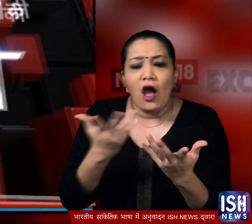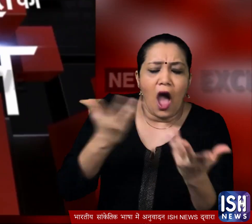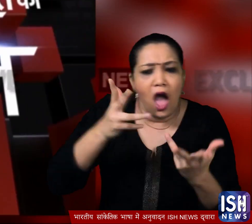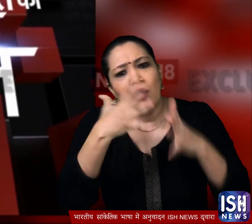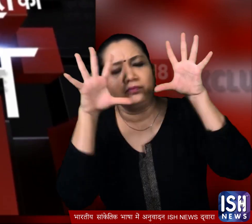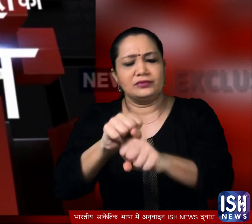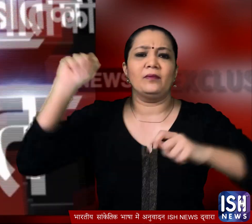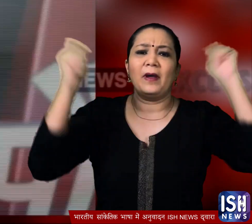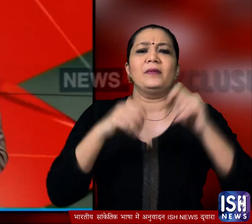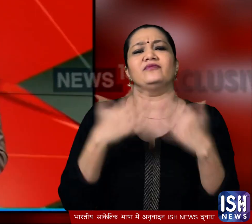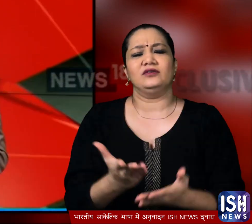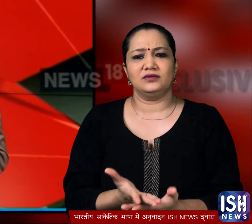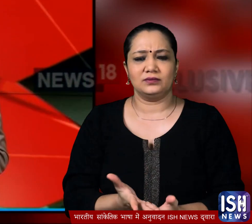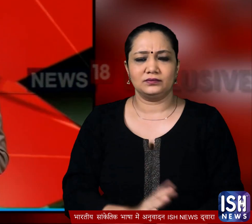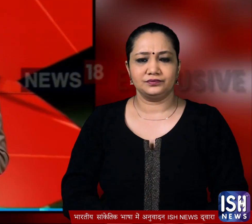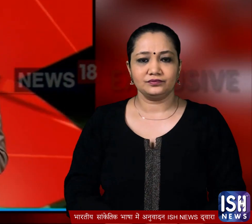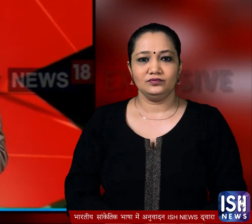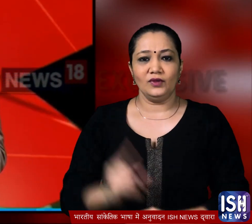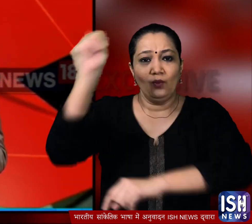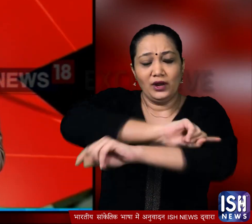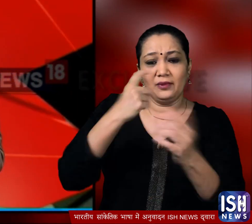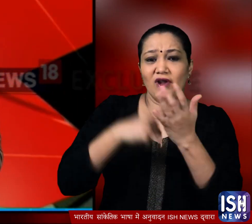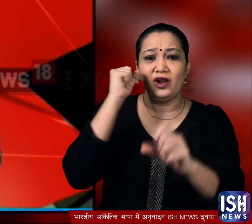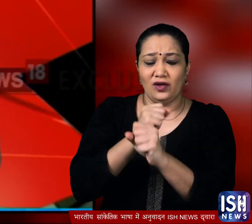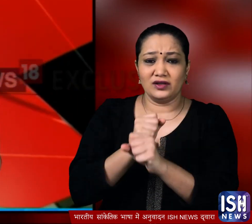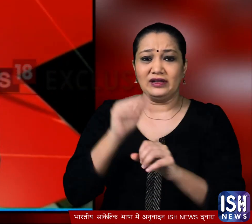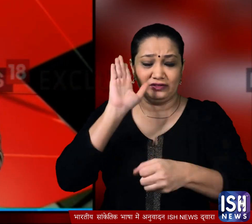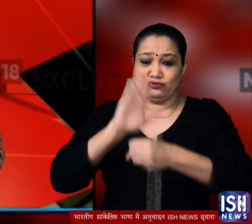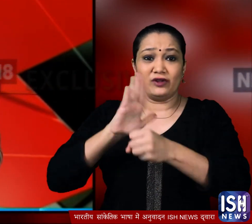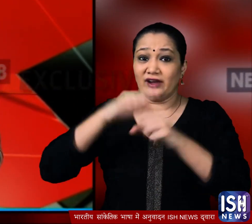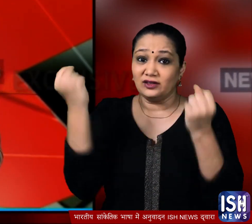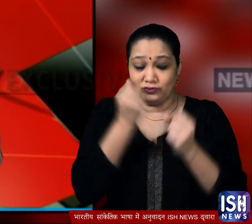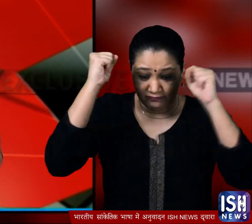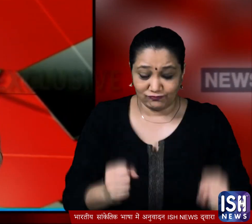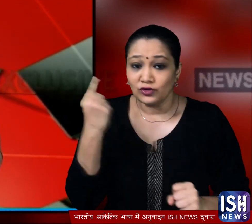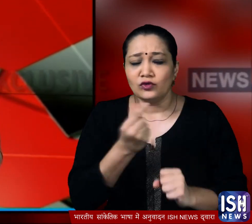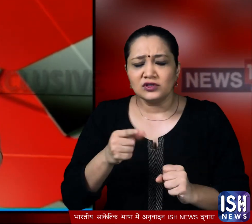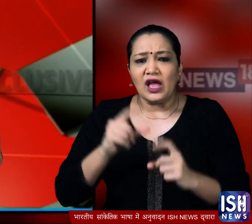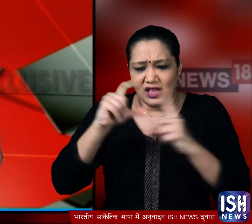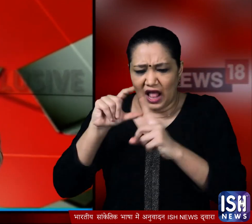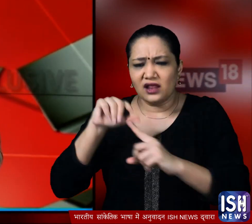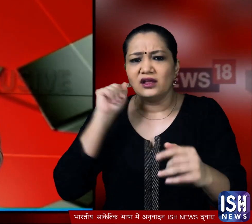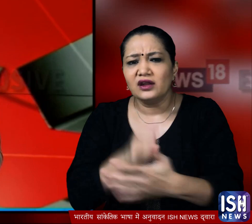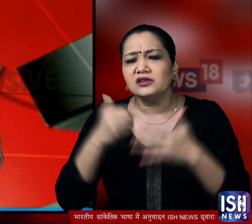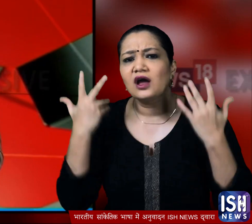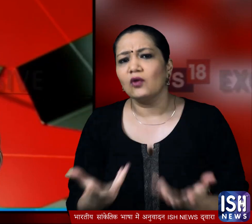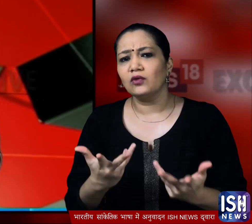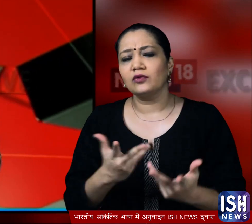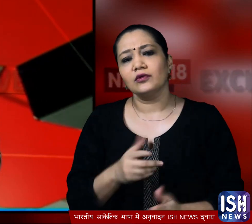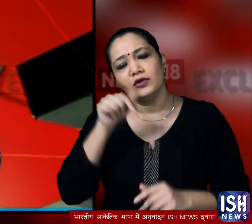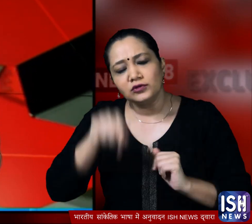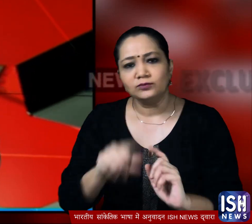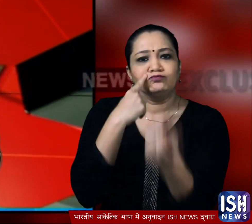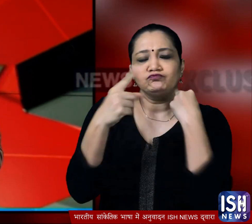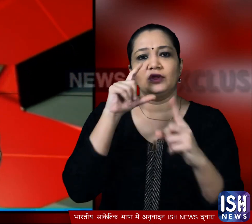दी। एक दिन पहले राहुल गांधी ने प्रदर्शन के दौरान जिस ट्रैक्टर का इस्तेमाल किया था वो नई दिल्ली इलाके में कैसे आया,